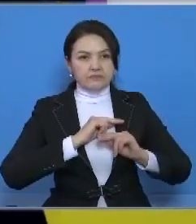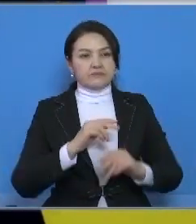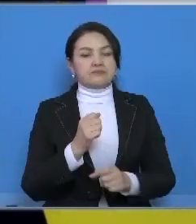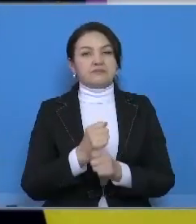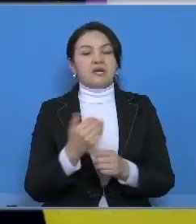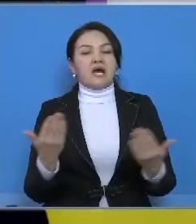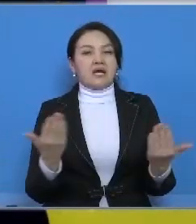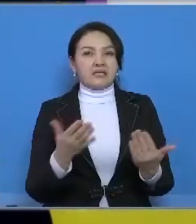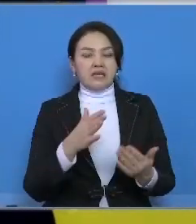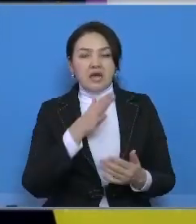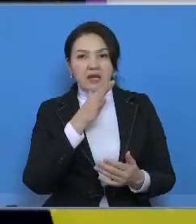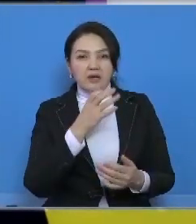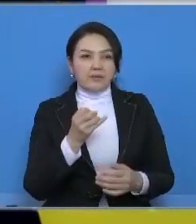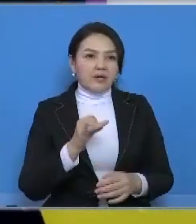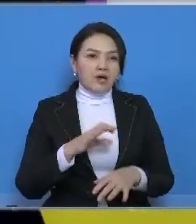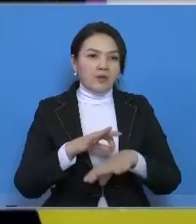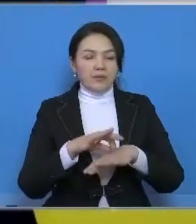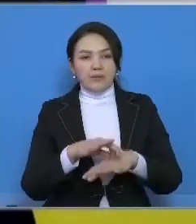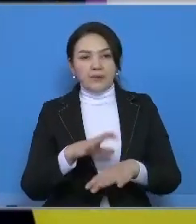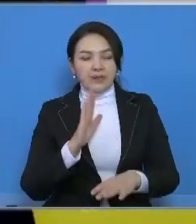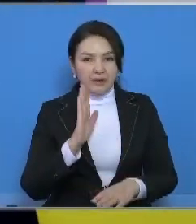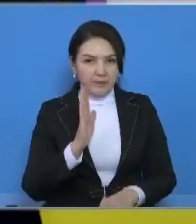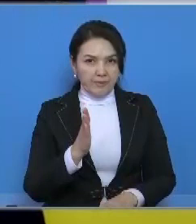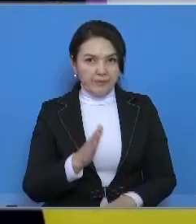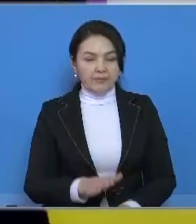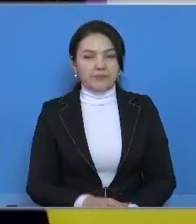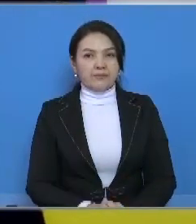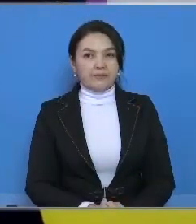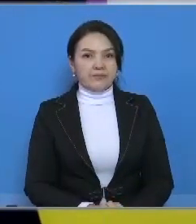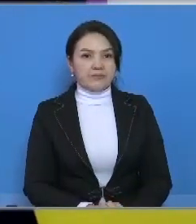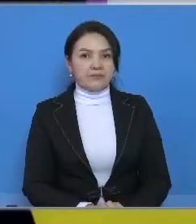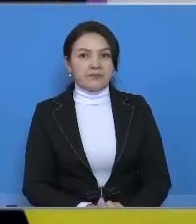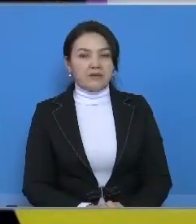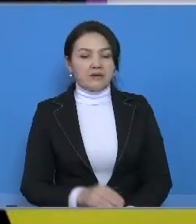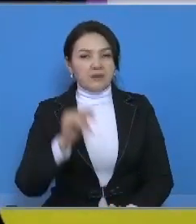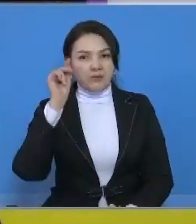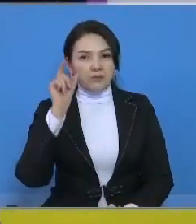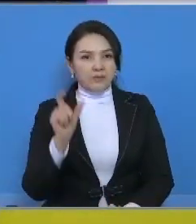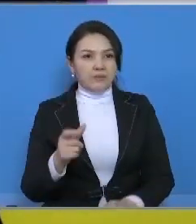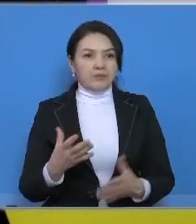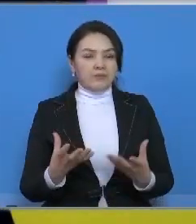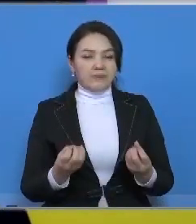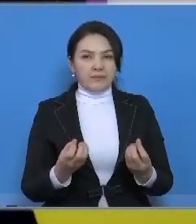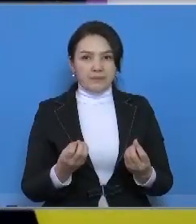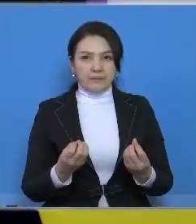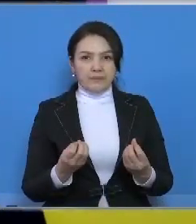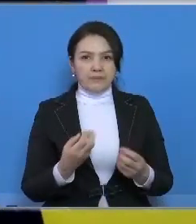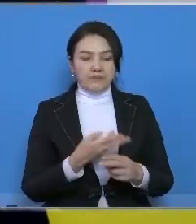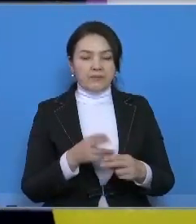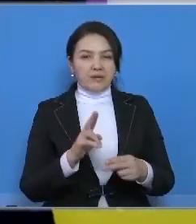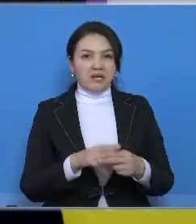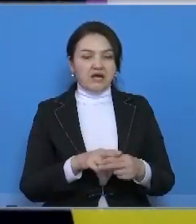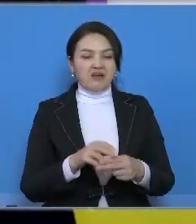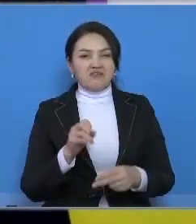жұмыс жасауда қандай жерлерде тағылымдамадан өтуге болады, сол туралы айтатын боламын оқушыларға. Және де бұл